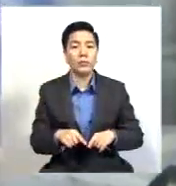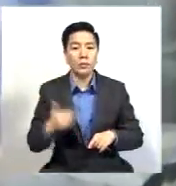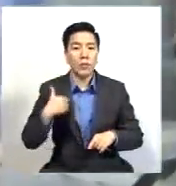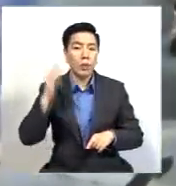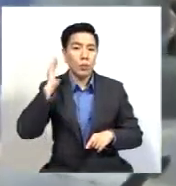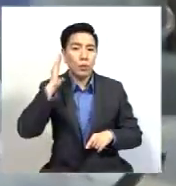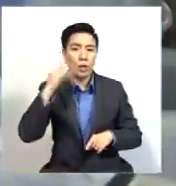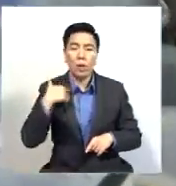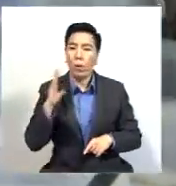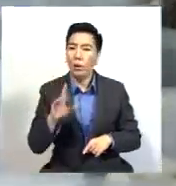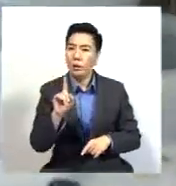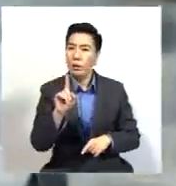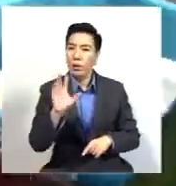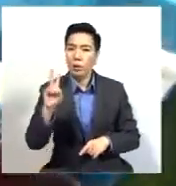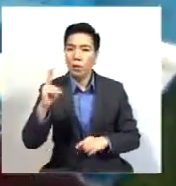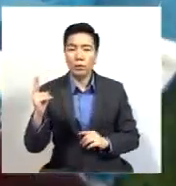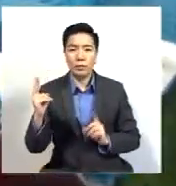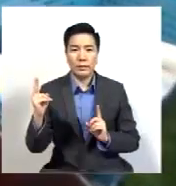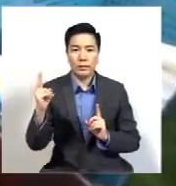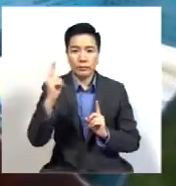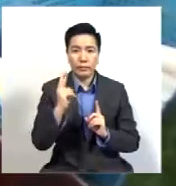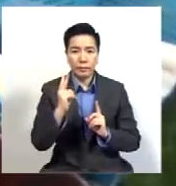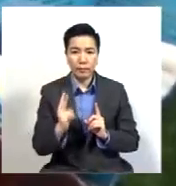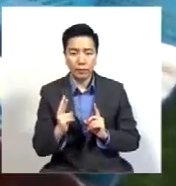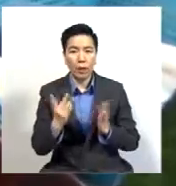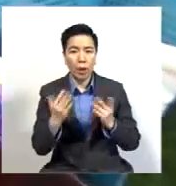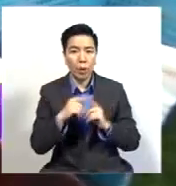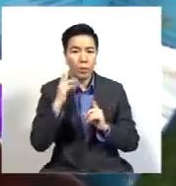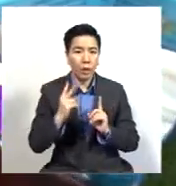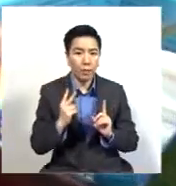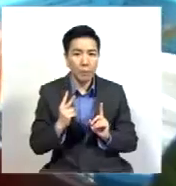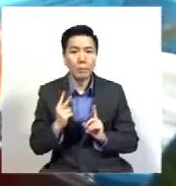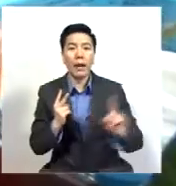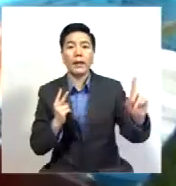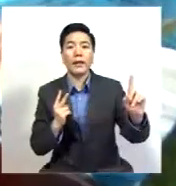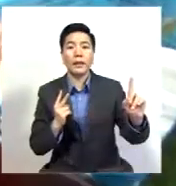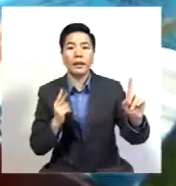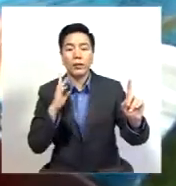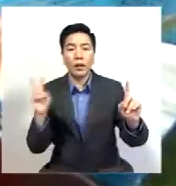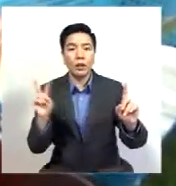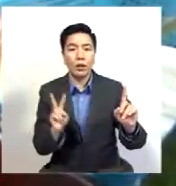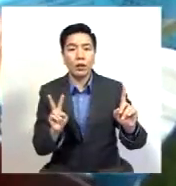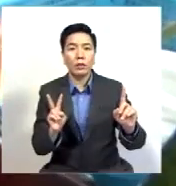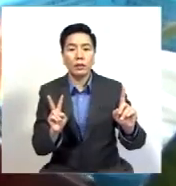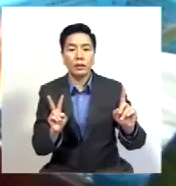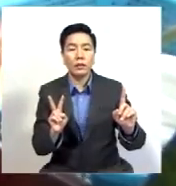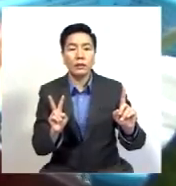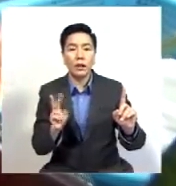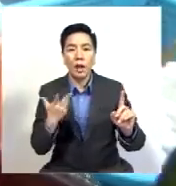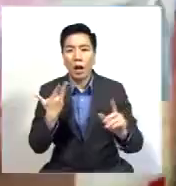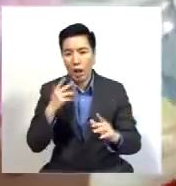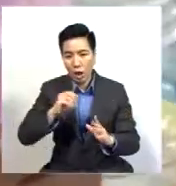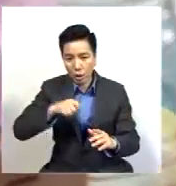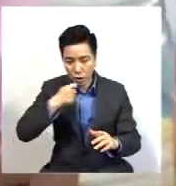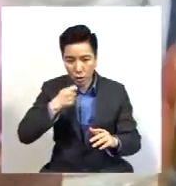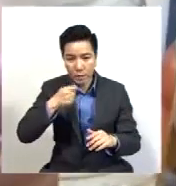ก็มีชายอีกประมาณ 1-2 คนเข้ามาในร้านนั่งรอจนนายประสิทธิชัยเนี่ยออกจากร้านไปชายที่ตามเข้ามาก็เอา